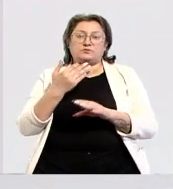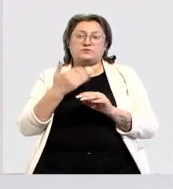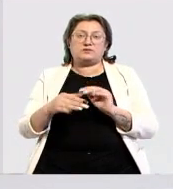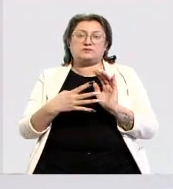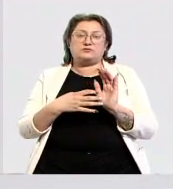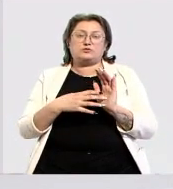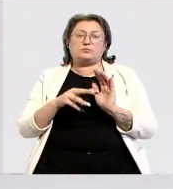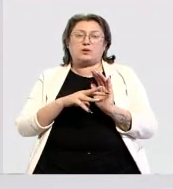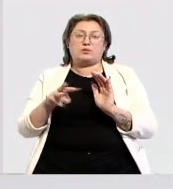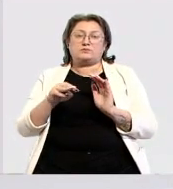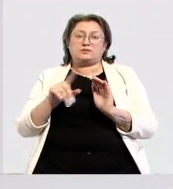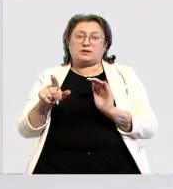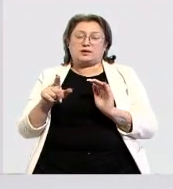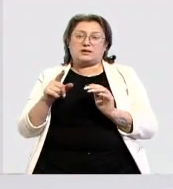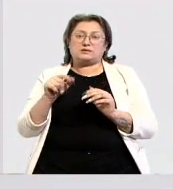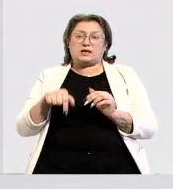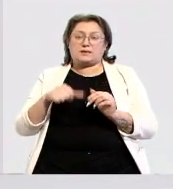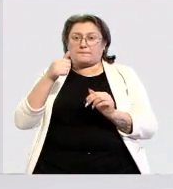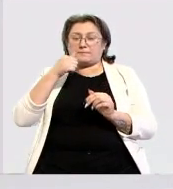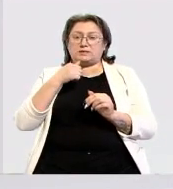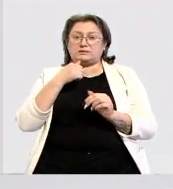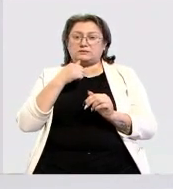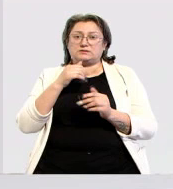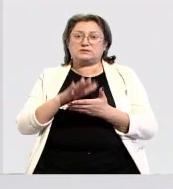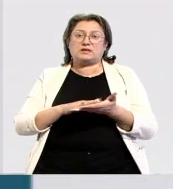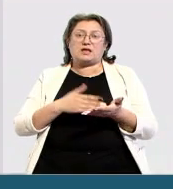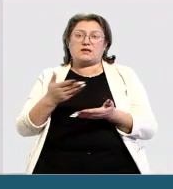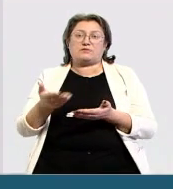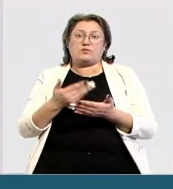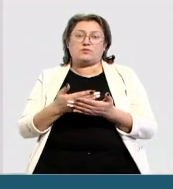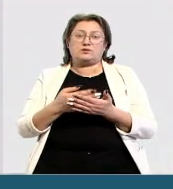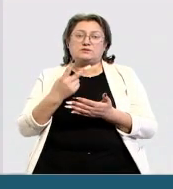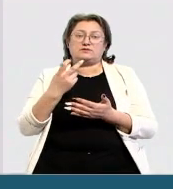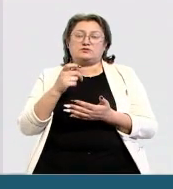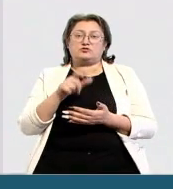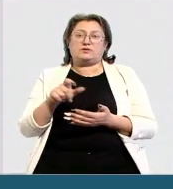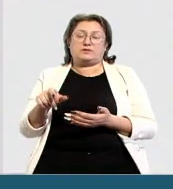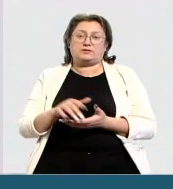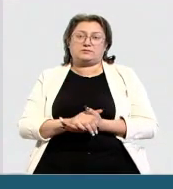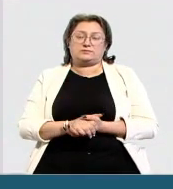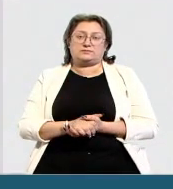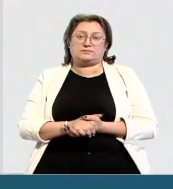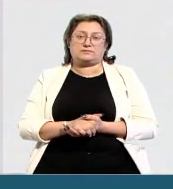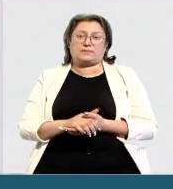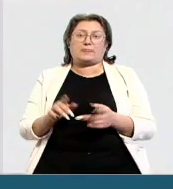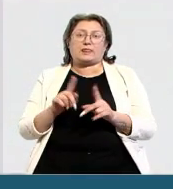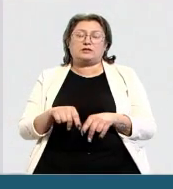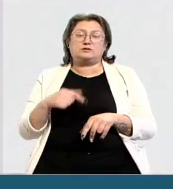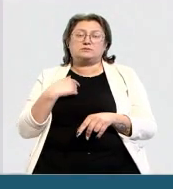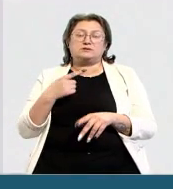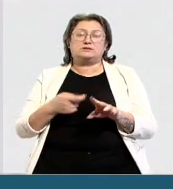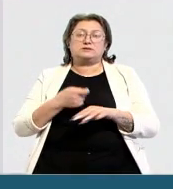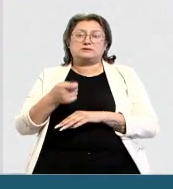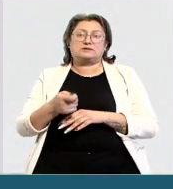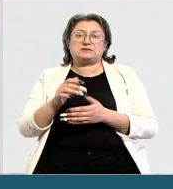тенге бөлінді. Осы бір айдың көлемінде 200-ге жуық адам өтініш білдірді. Сондай-ақ 250 миллионға қосымша қаражат алуға